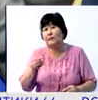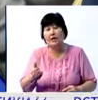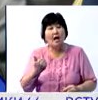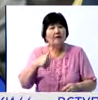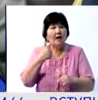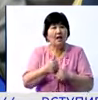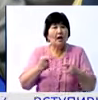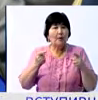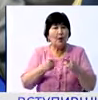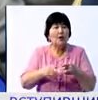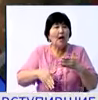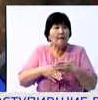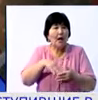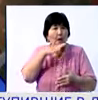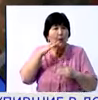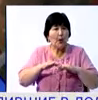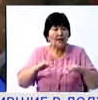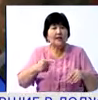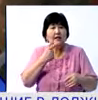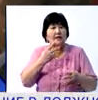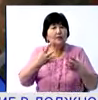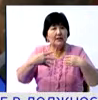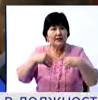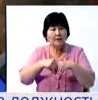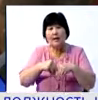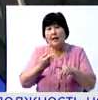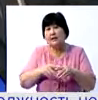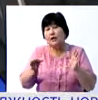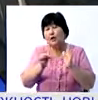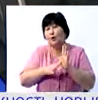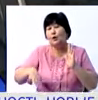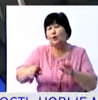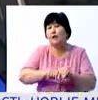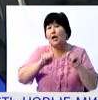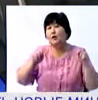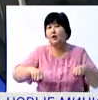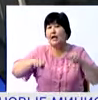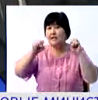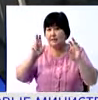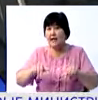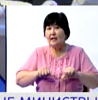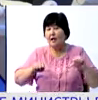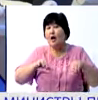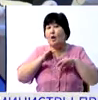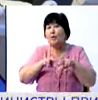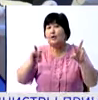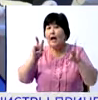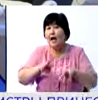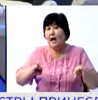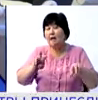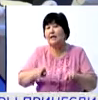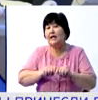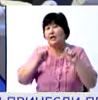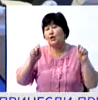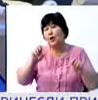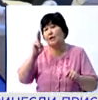Во главе угла – поддержка многодетных и малоимущих семей. С этой целью в регионе созданы специальные комиссии, проводится обследование и